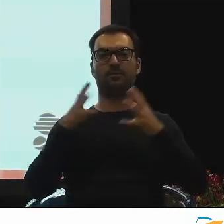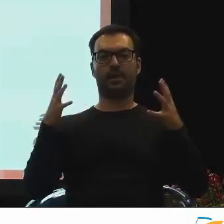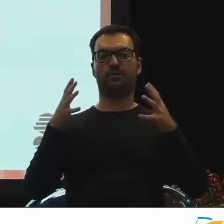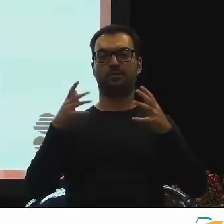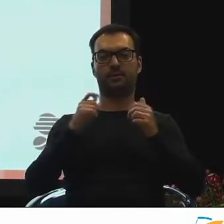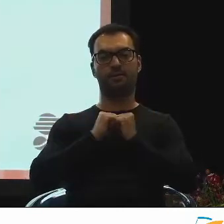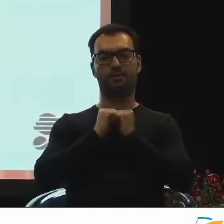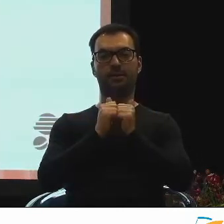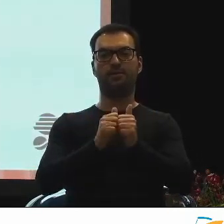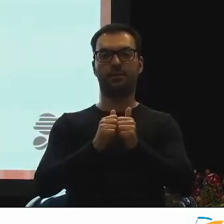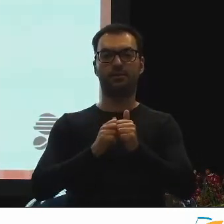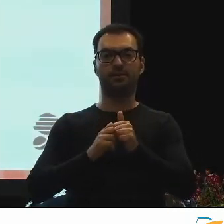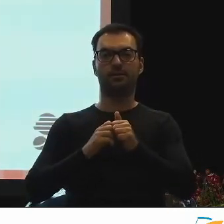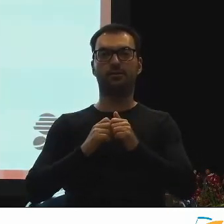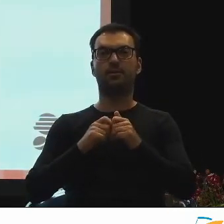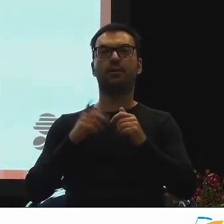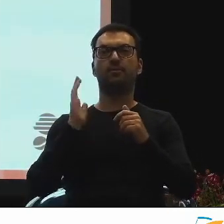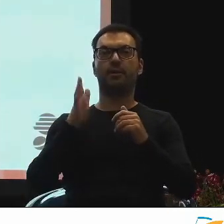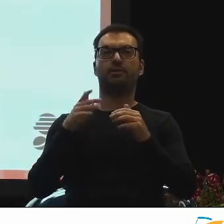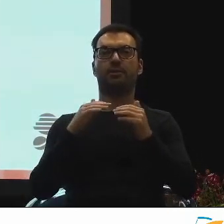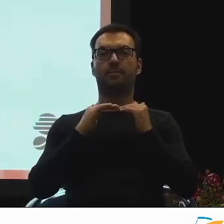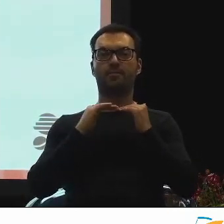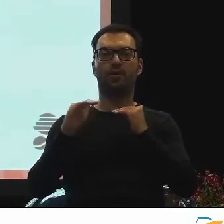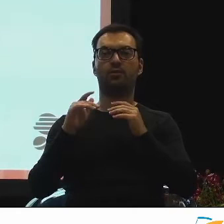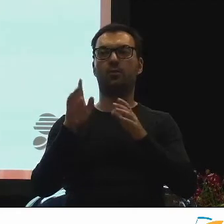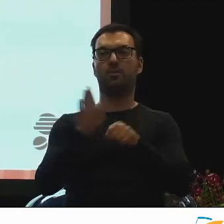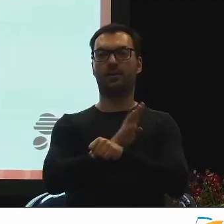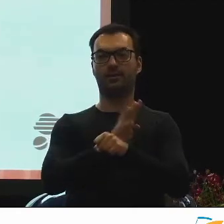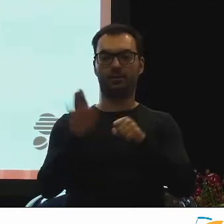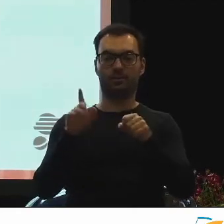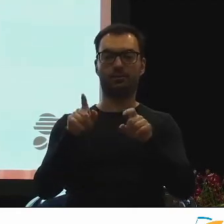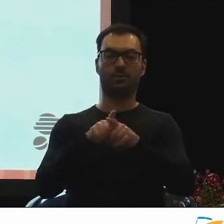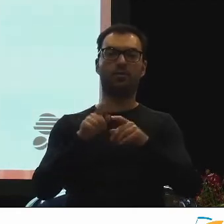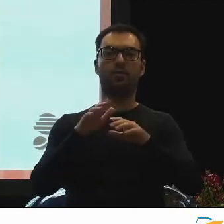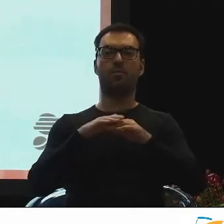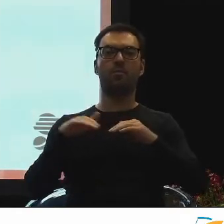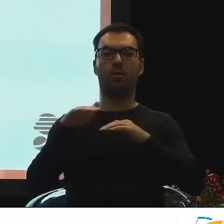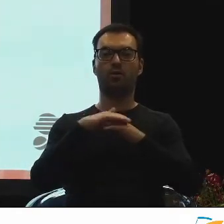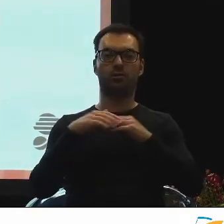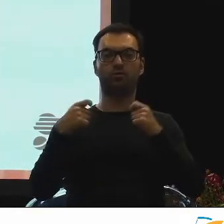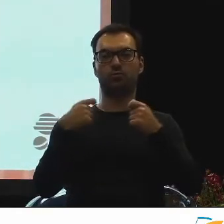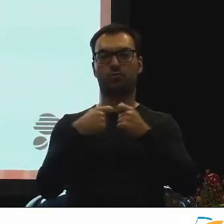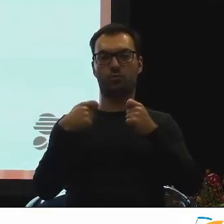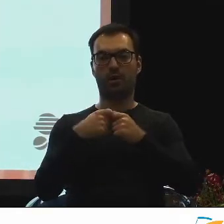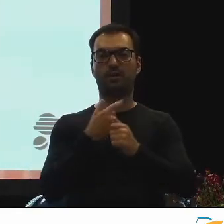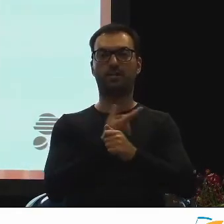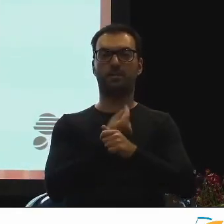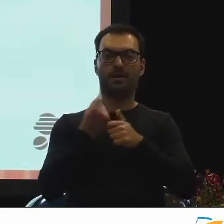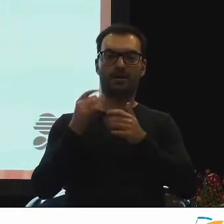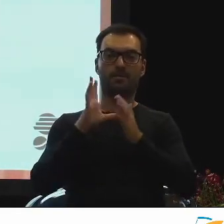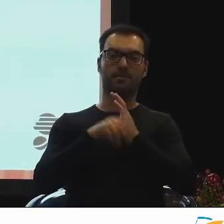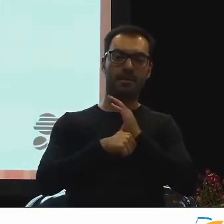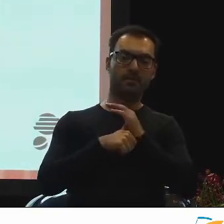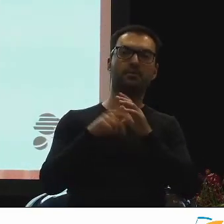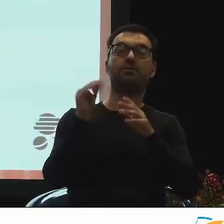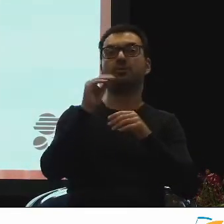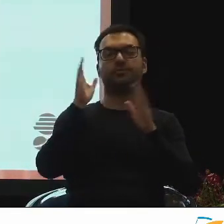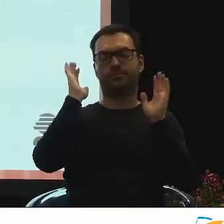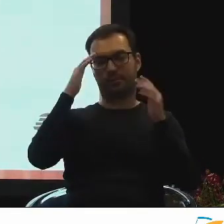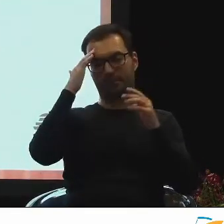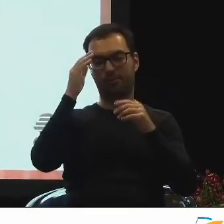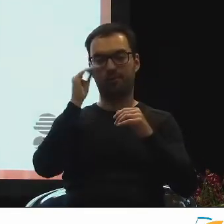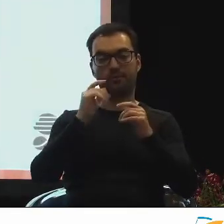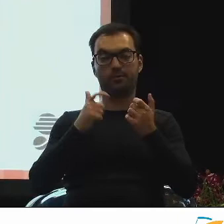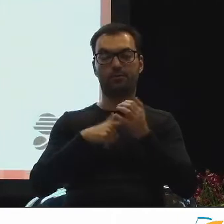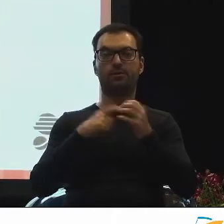większych wyzwań. To się może odbywać zarówno na poziomie biznesowym, jak również na poziomie chociażby współpracy partnerskiej pomiędzy miastami, już nie wspominając